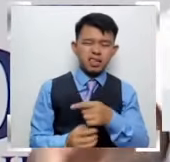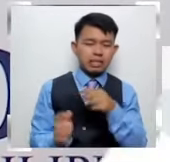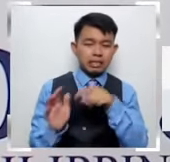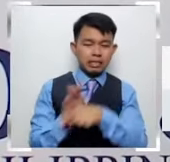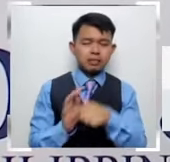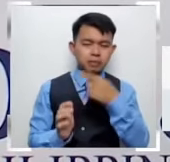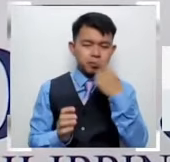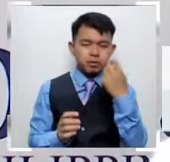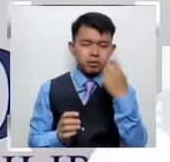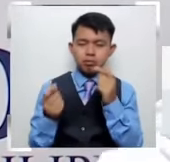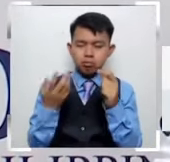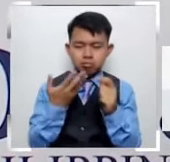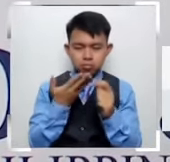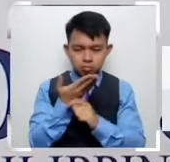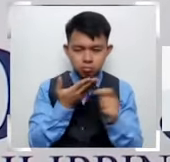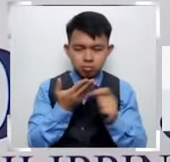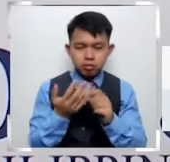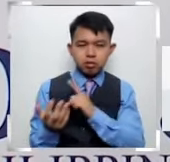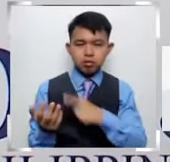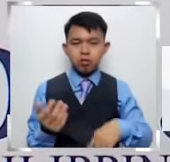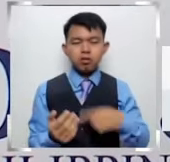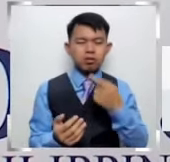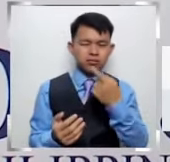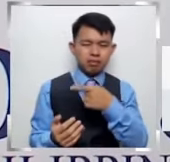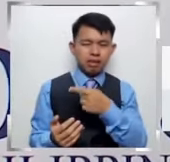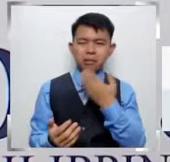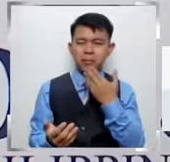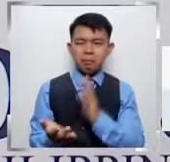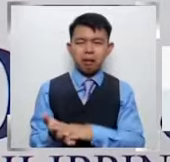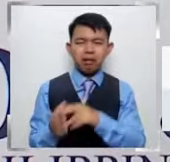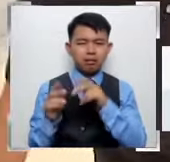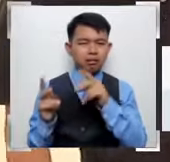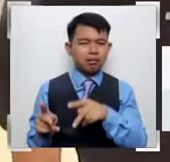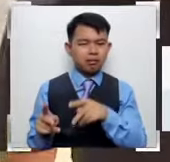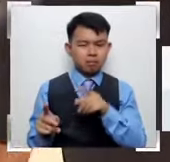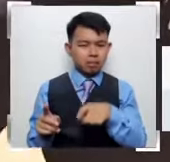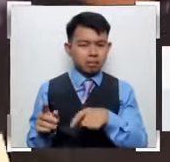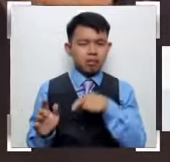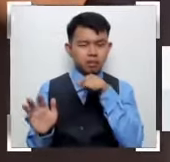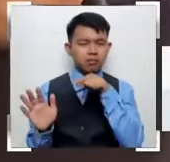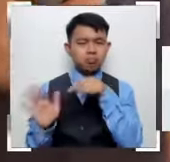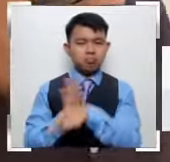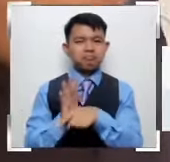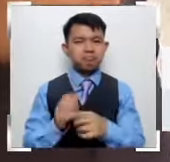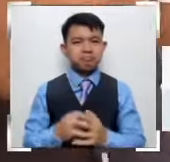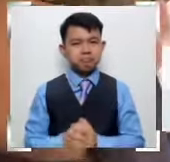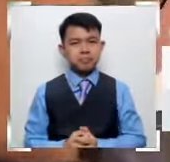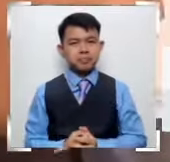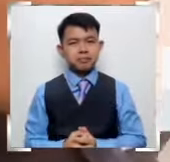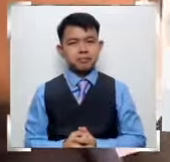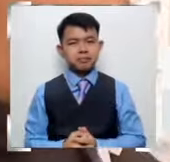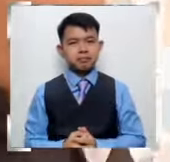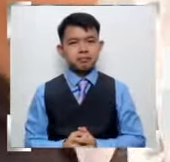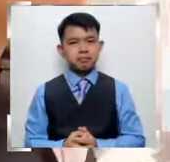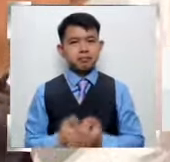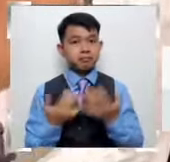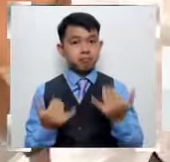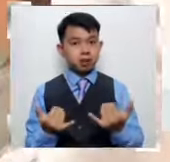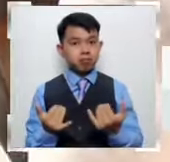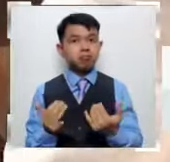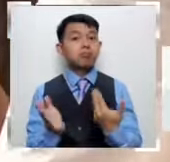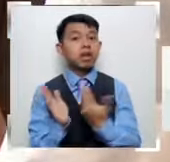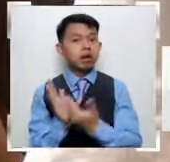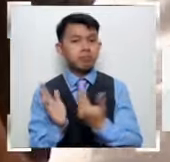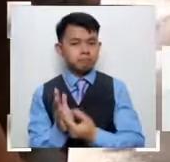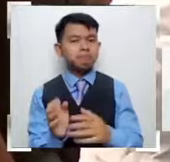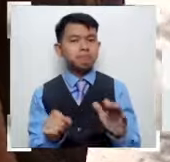na masamang tao yan, kaya kailangan ganito ang gawin. Sa ngayon, sapat na raw ang ebidensya para paharapin sa kaso si